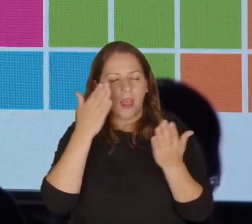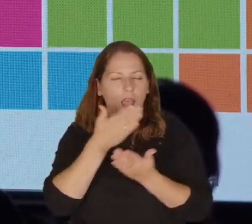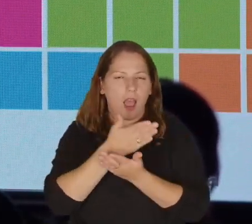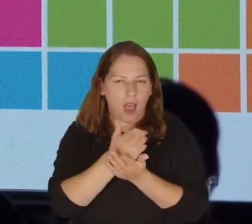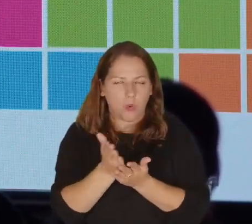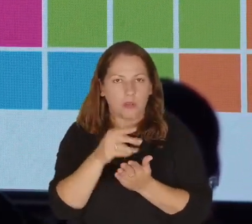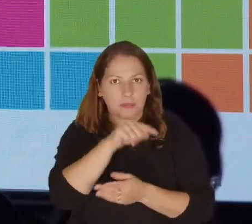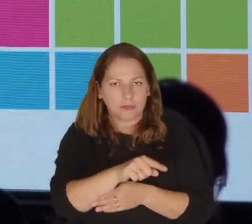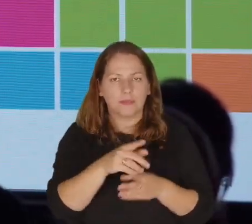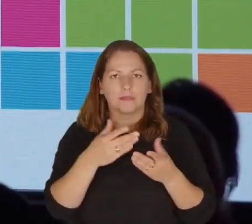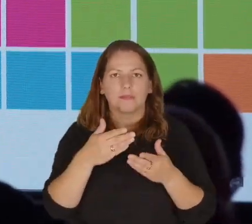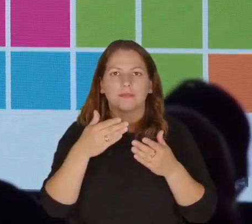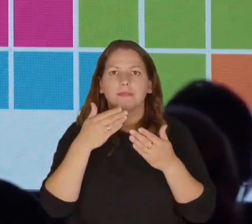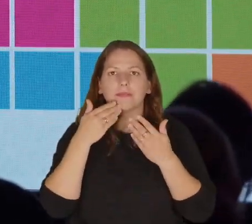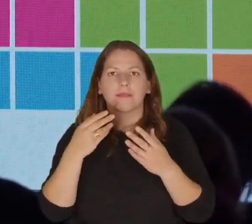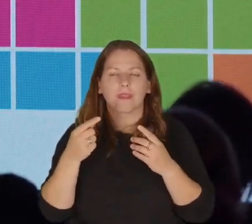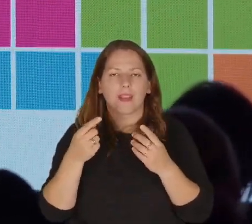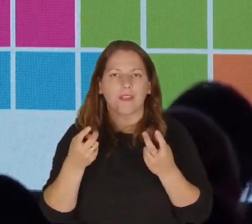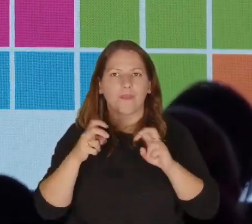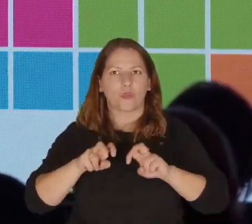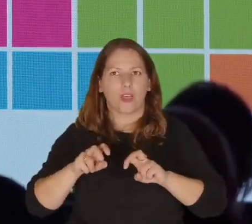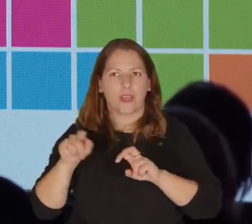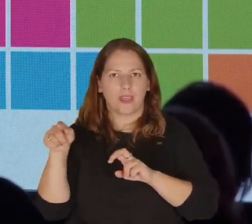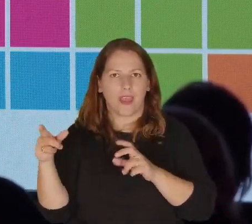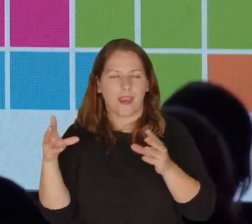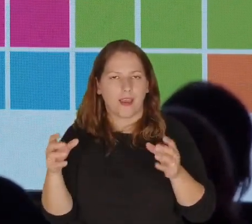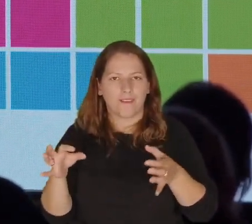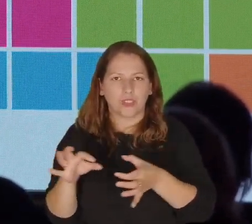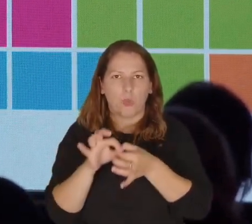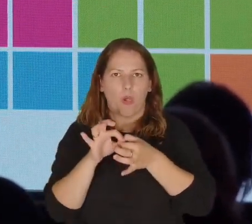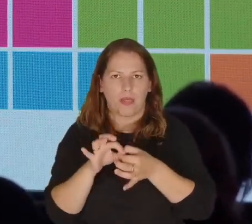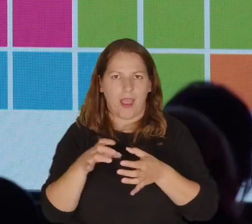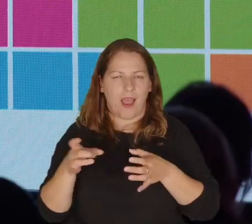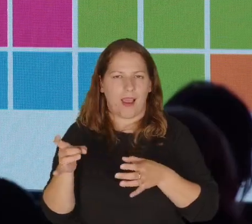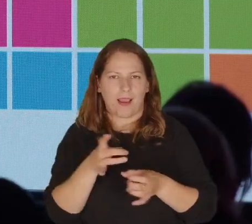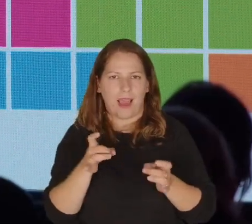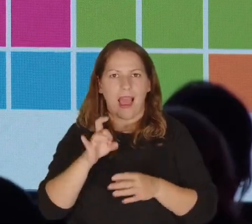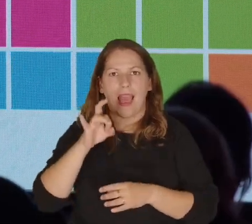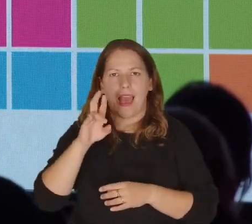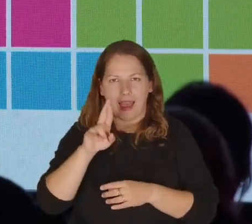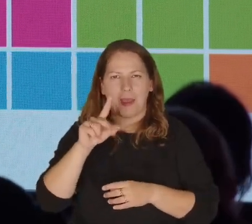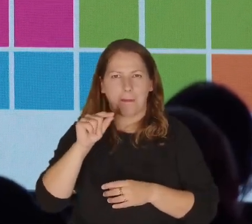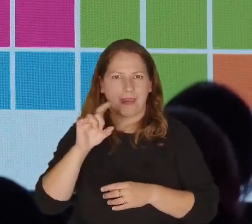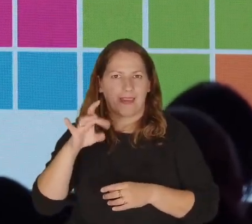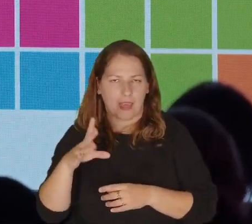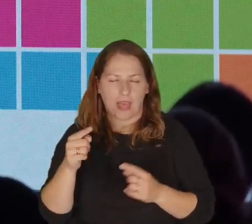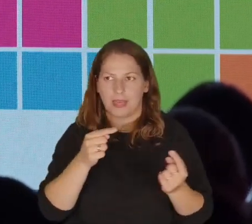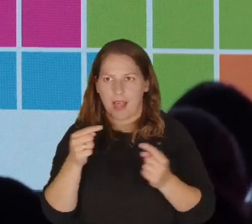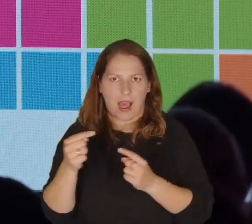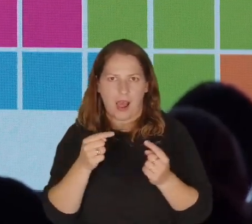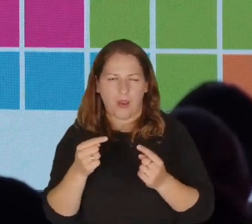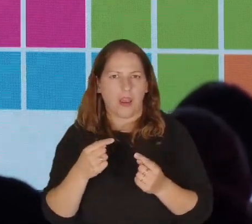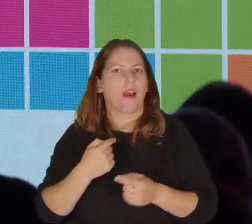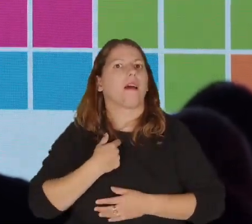dialog, to było stworzenie przez terapeutę i pacjenta wspólnej gry RPG, wokół której zaczął się dialog i zaczęła się rozmowa.